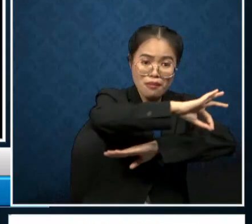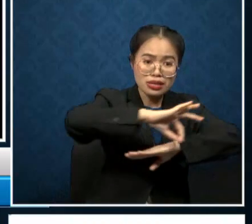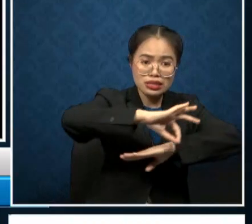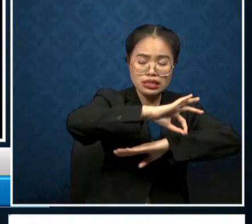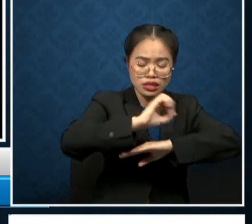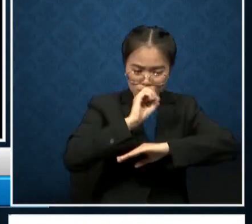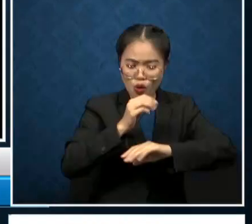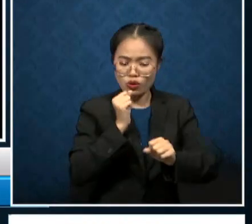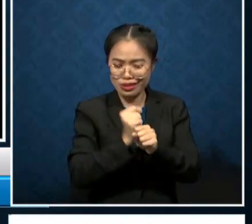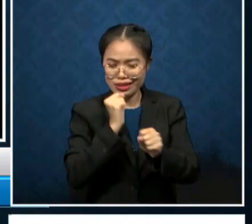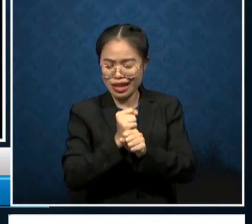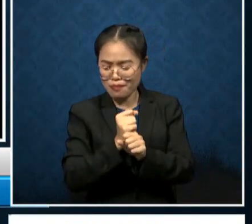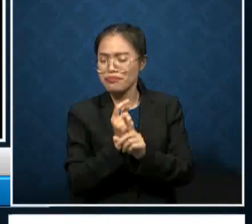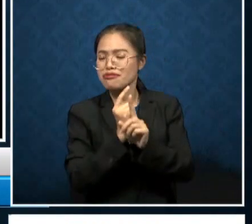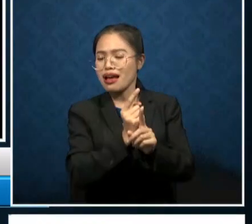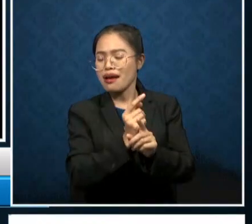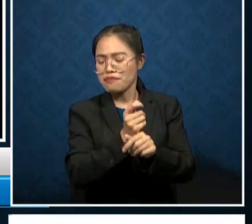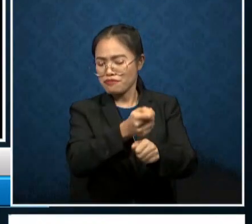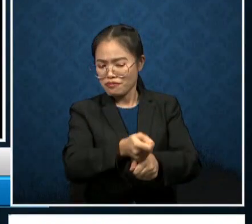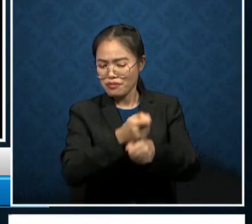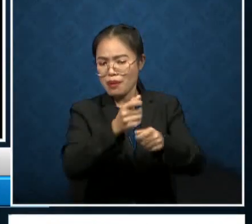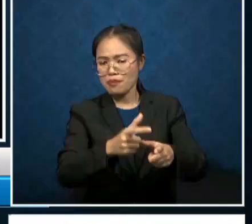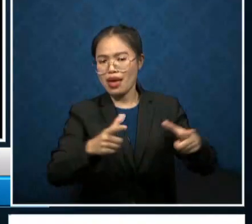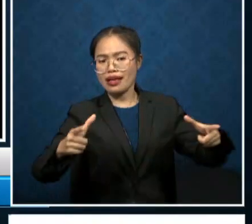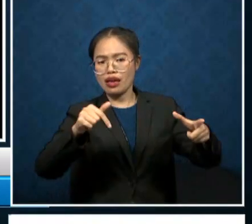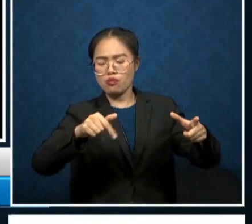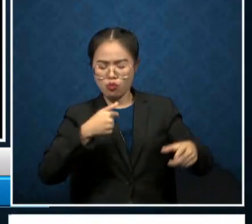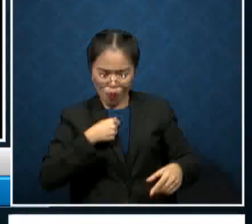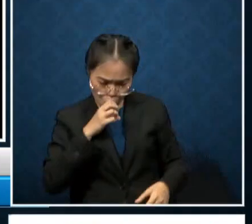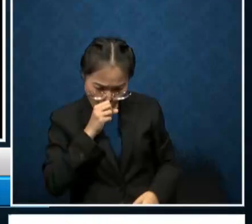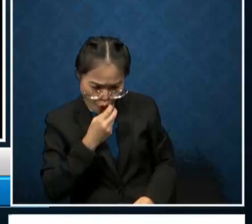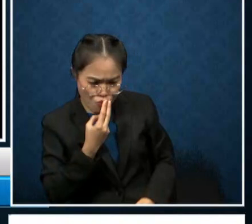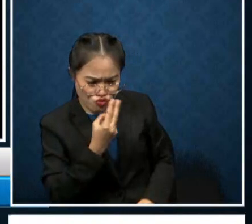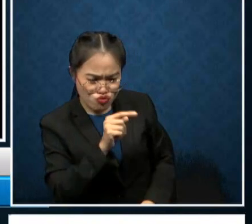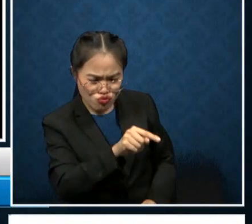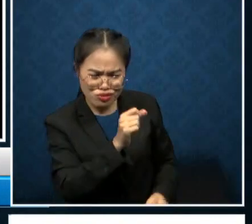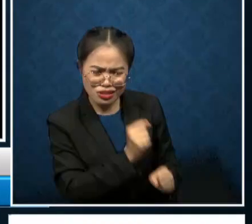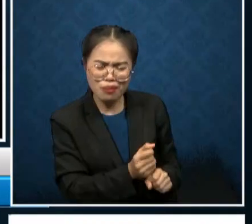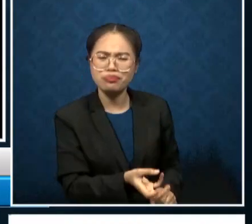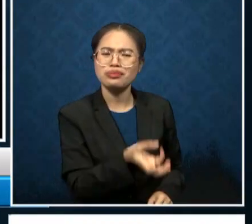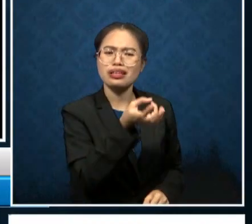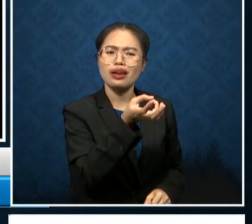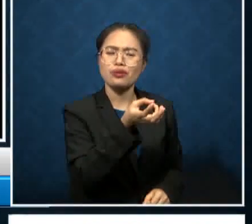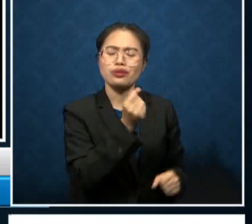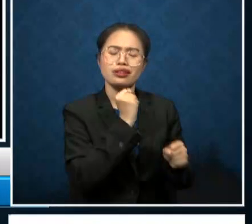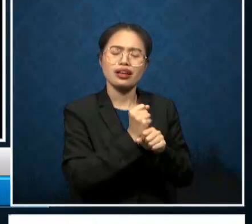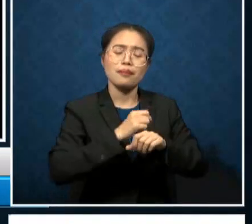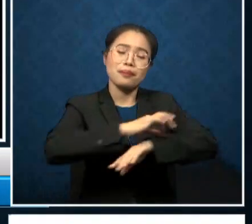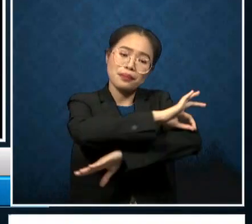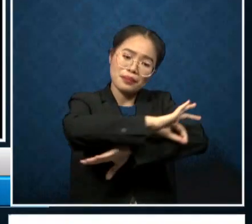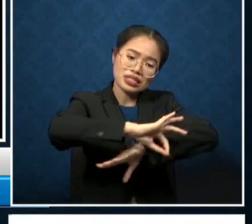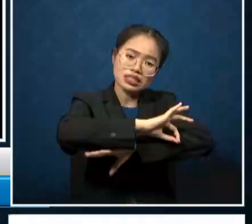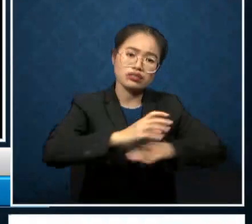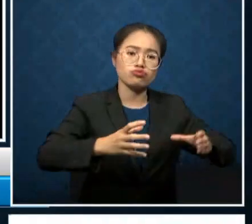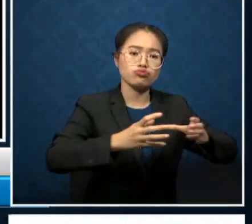ใหญ่แล้วก็ระบุลงมาในแผนการติดตามของตสรนะครับเราก็ไปดูอยู่เลยแต่เขาแตะไว้นิดเดียวคือเข้าไปดูการทำบัญชีของกลุ่มซึ่ง